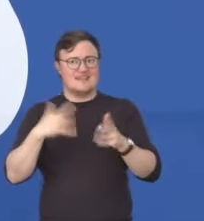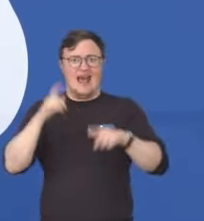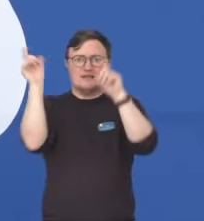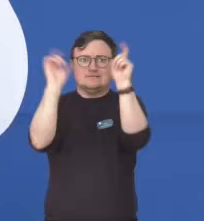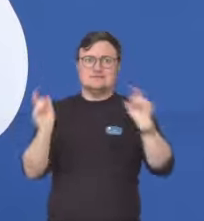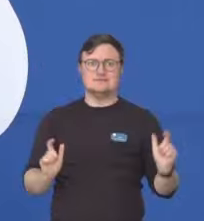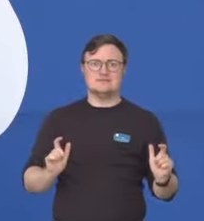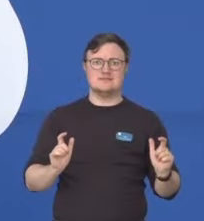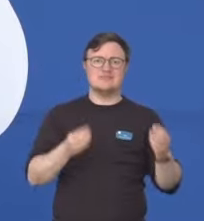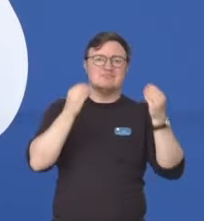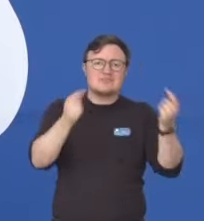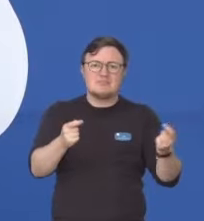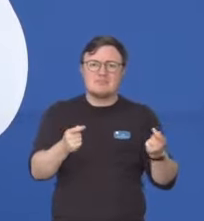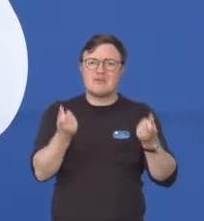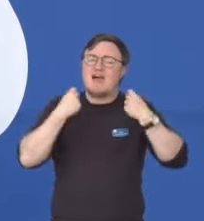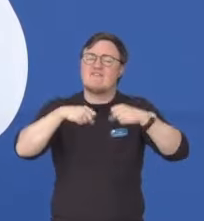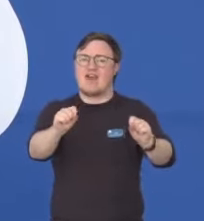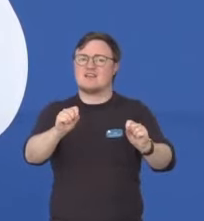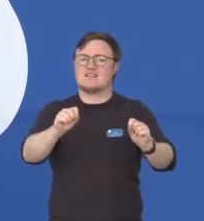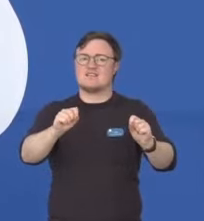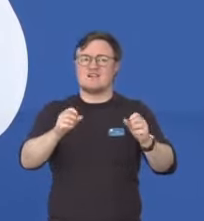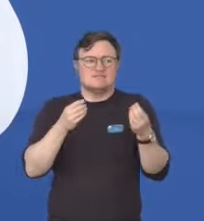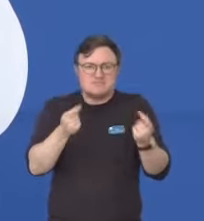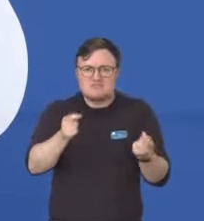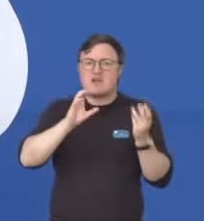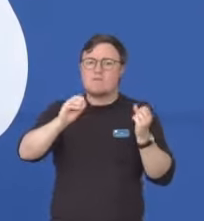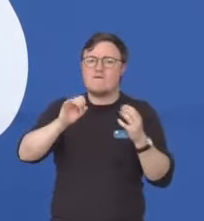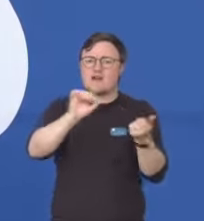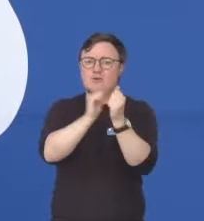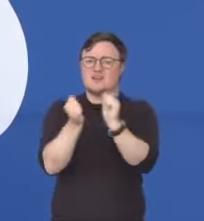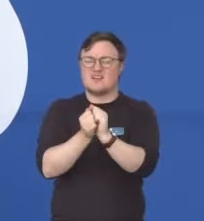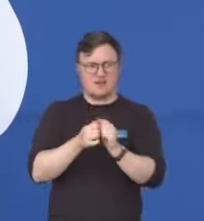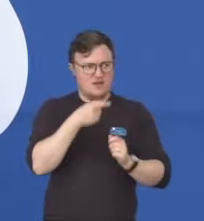effekt det här har faktiskt fått på politiken och på politiker. Men du